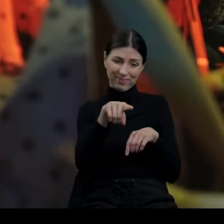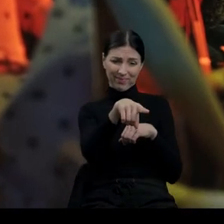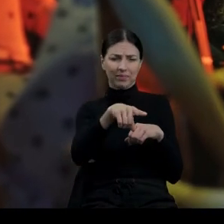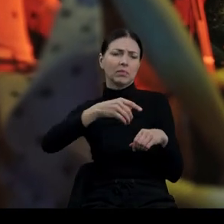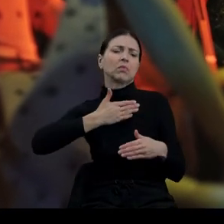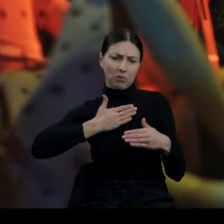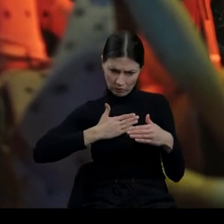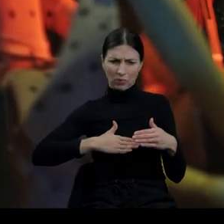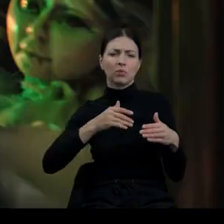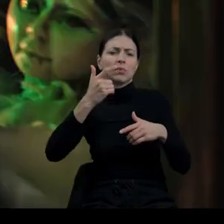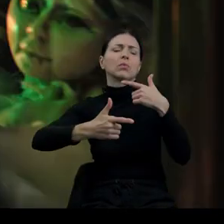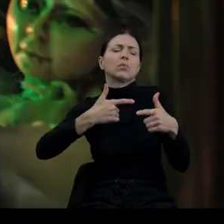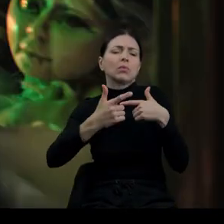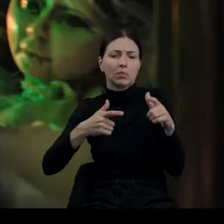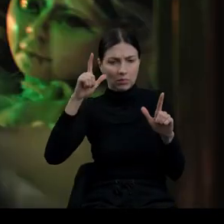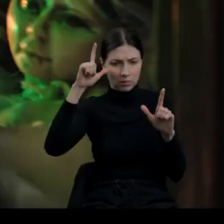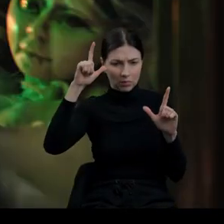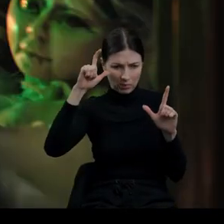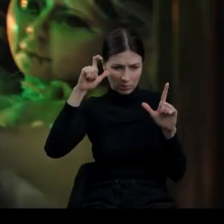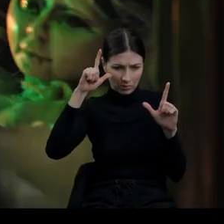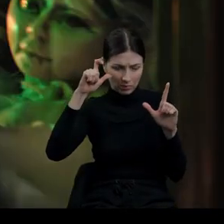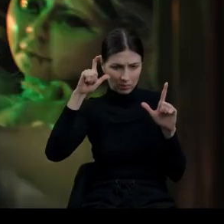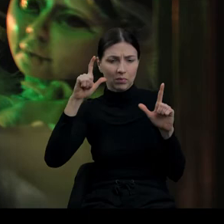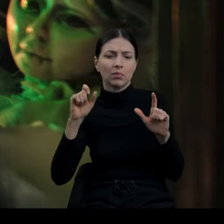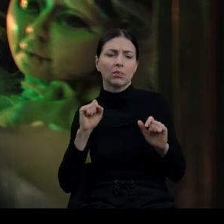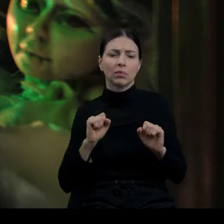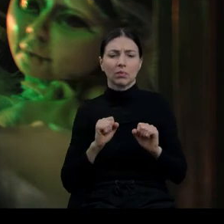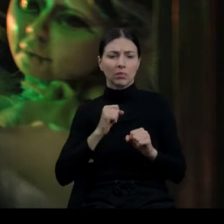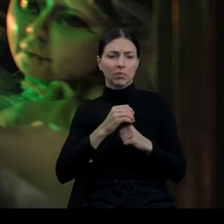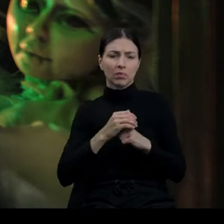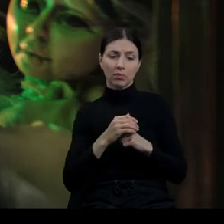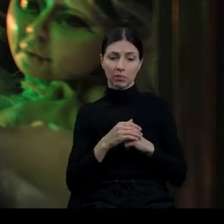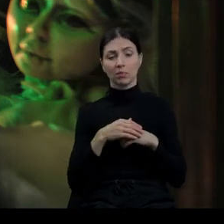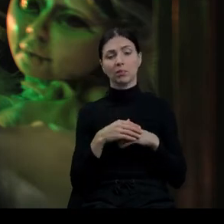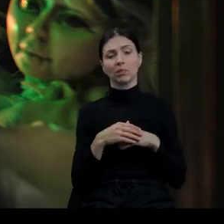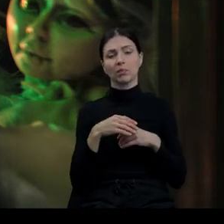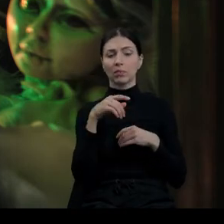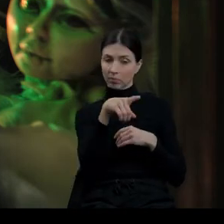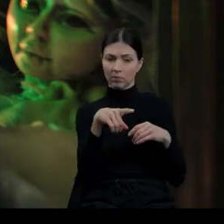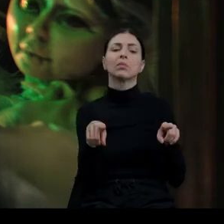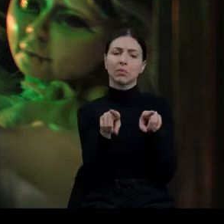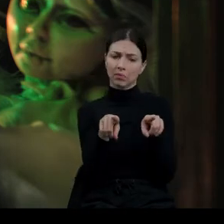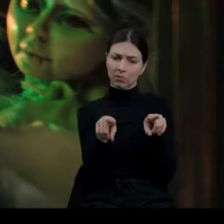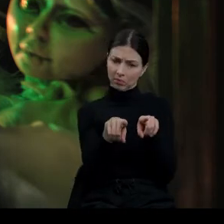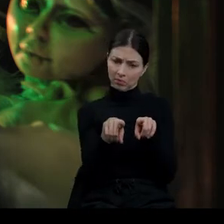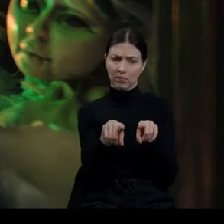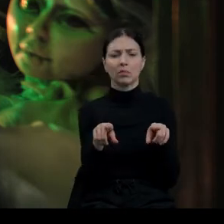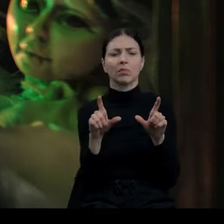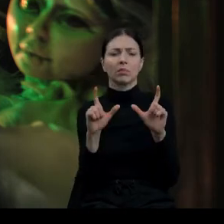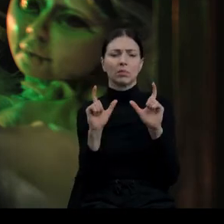taki rodzaj notatki, po którą sięgam jako pierwszą. No i też mam to do siebie, że